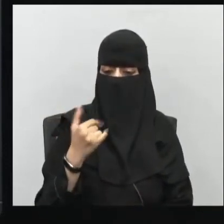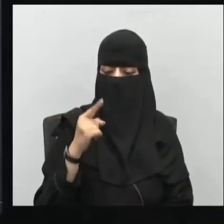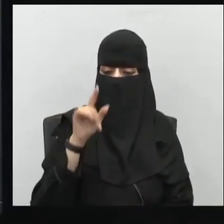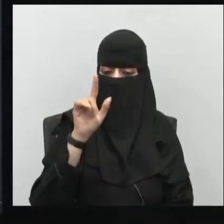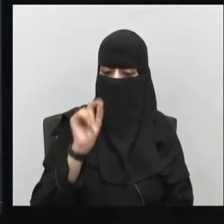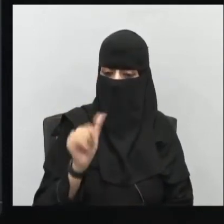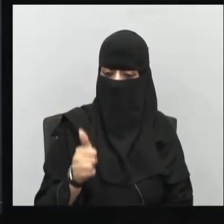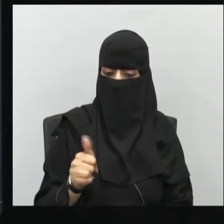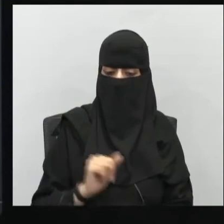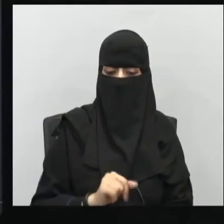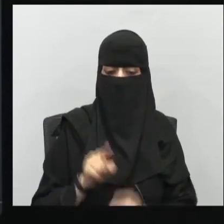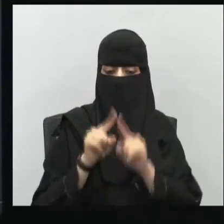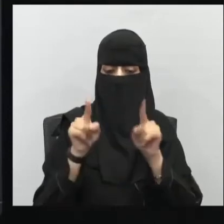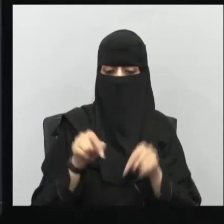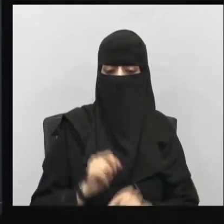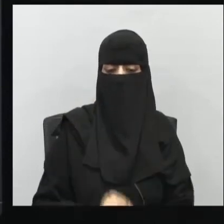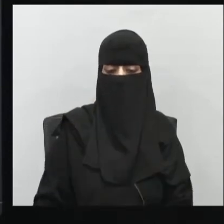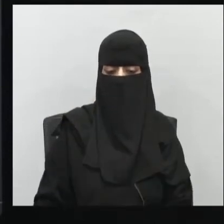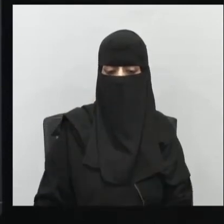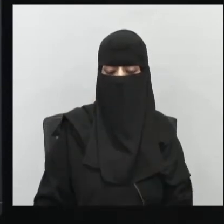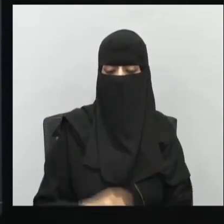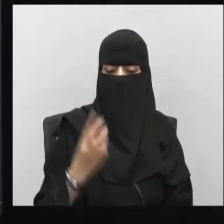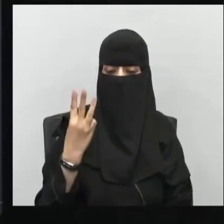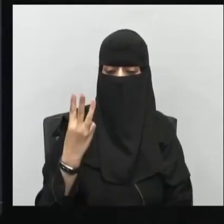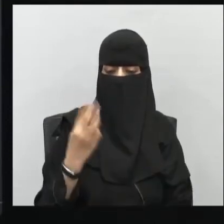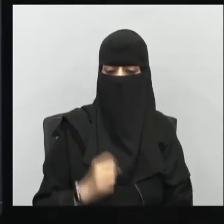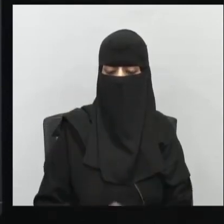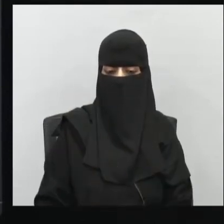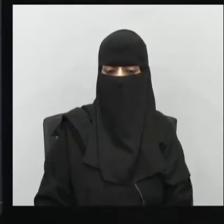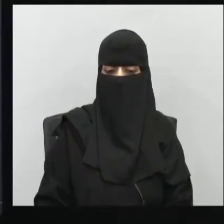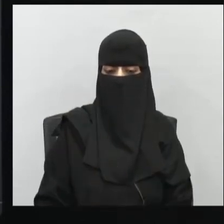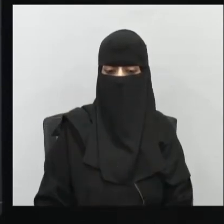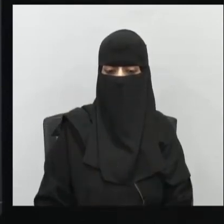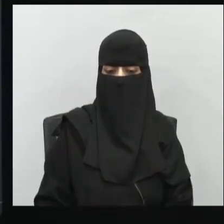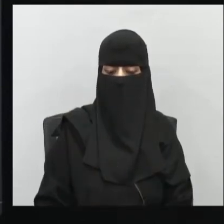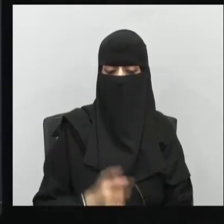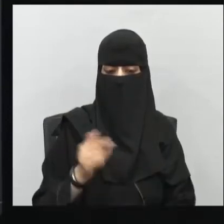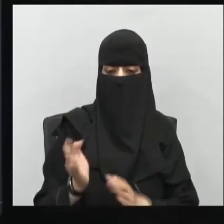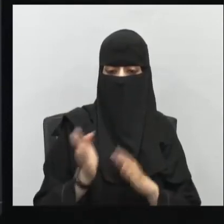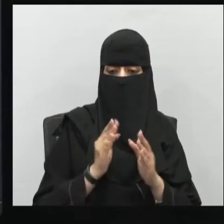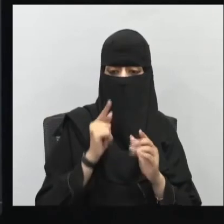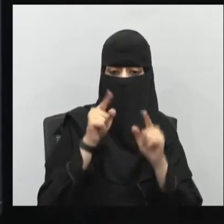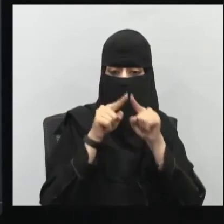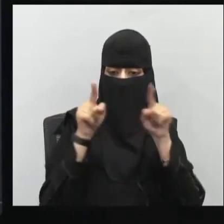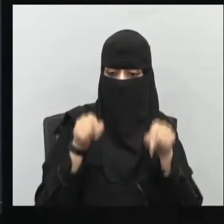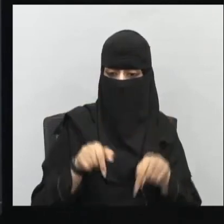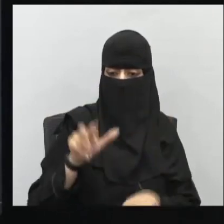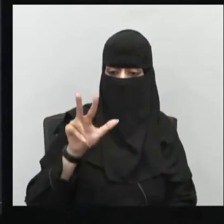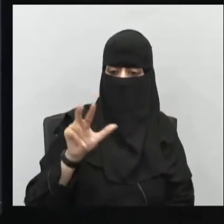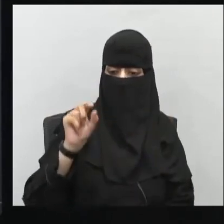أحسنتم يا رائعين، غلاف مادة لغتي للصف الثالث الابتدائي. وهنا يا صغاري